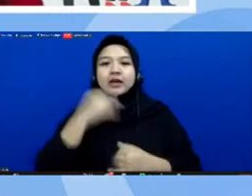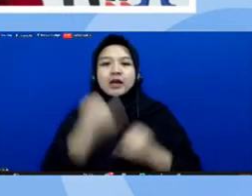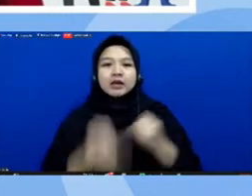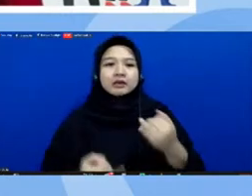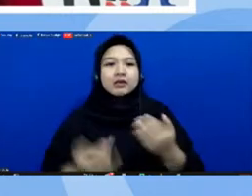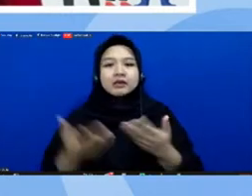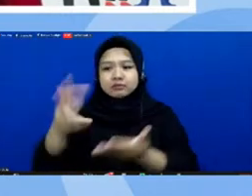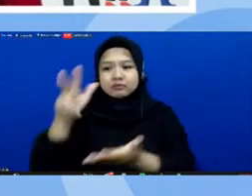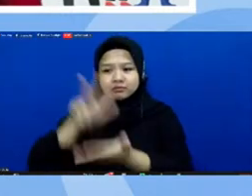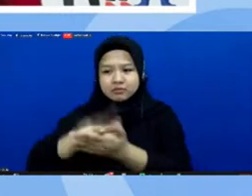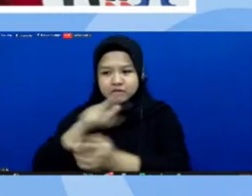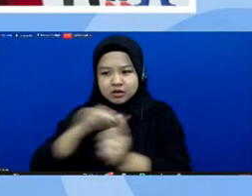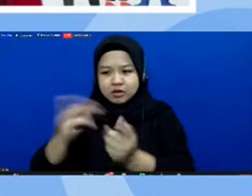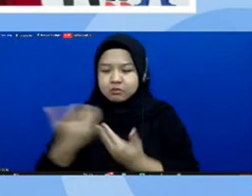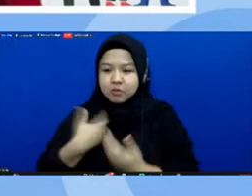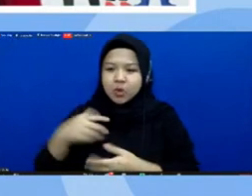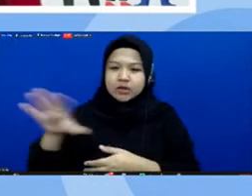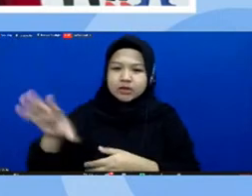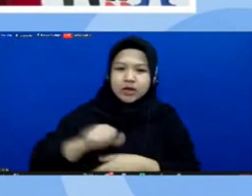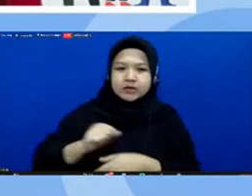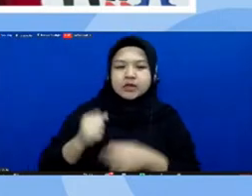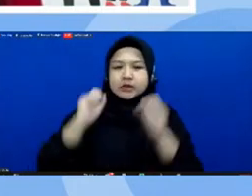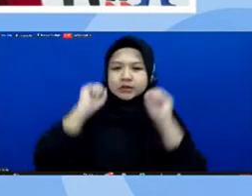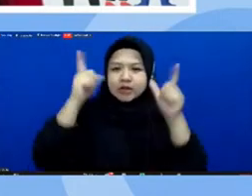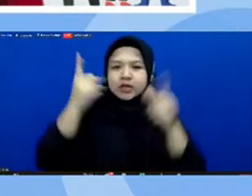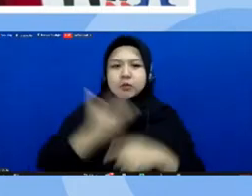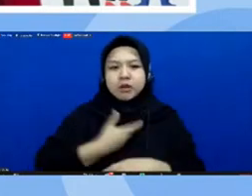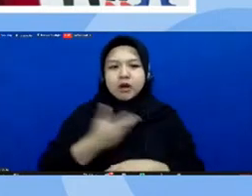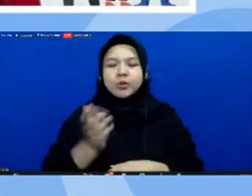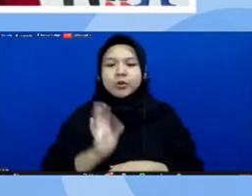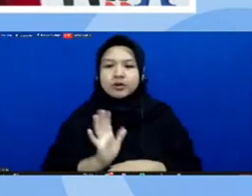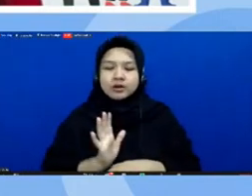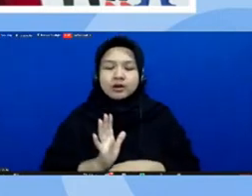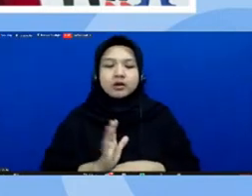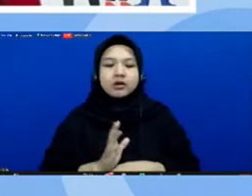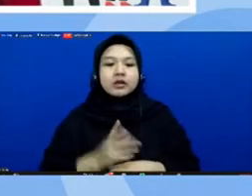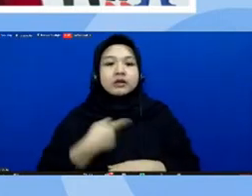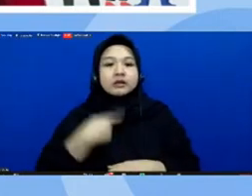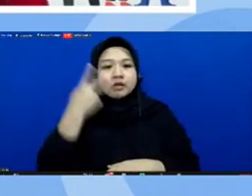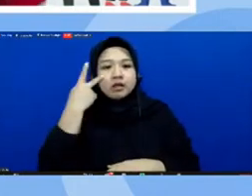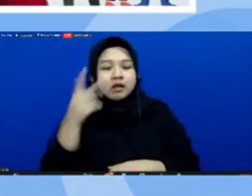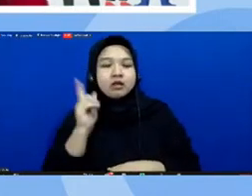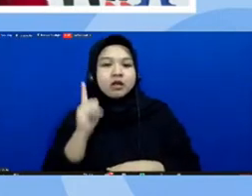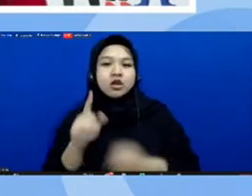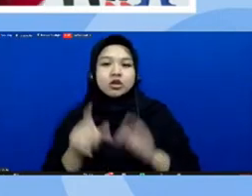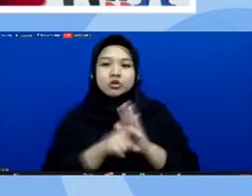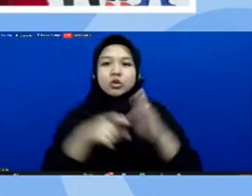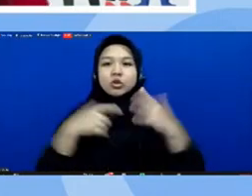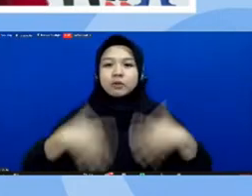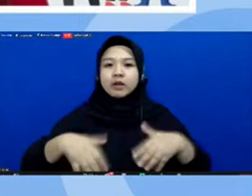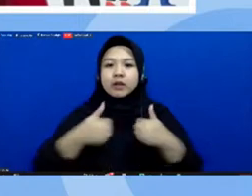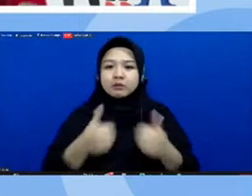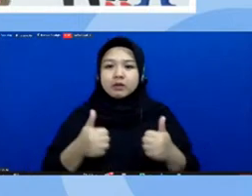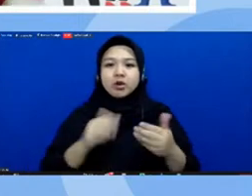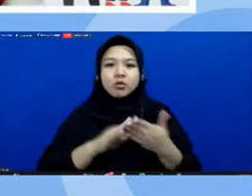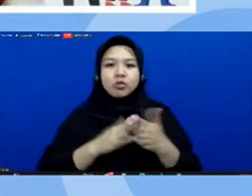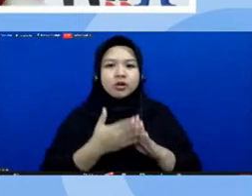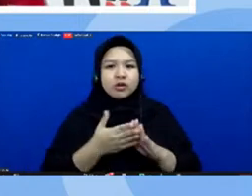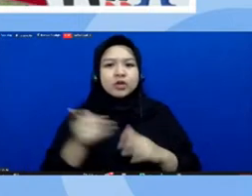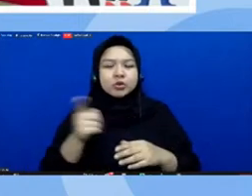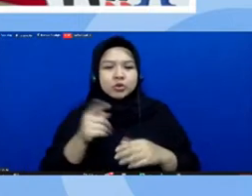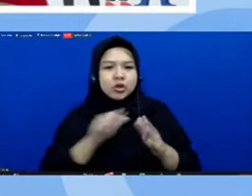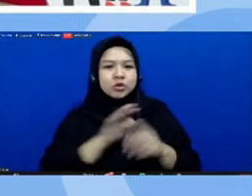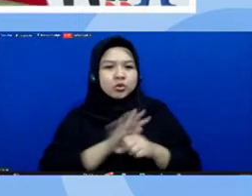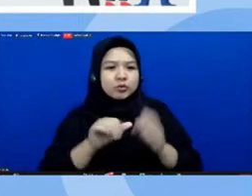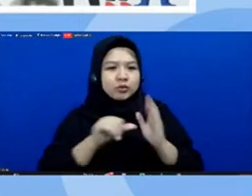ini mau nggak diajak, mau nggak sadar. Nah, otomatis tadi ketika kita melihat beberapa contoh praktik baik dari komunitas itu kan juga cukup membantu. Nah,